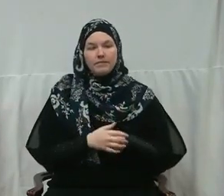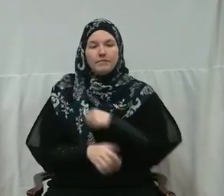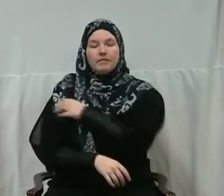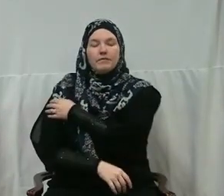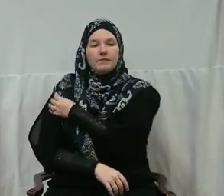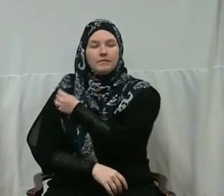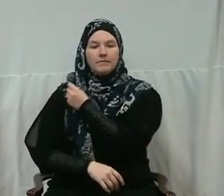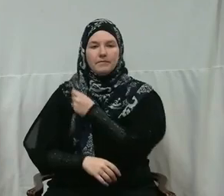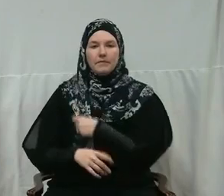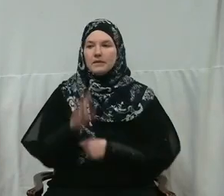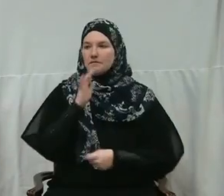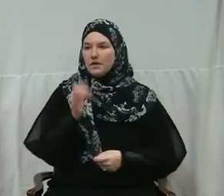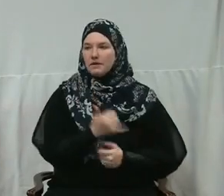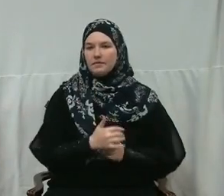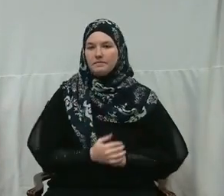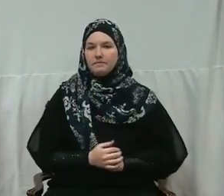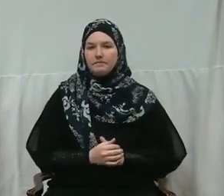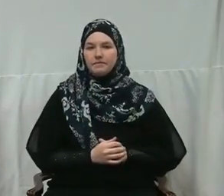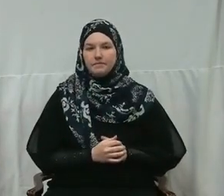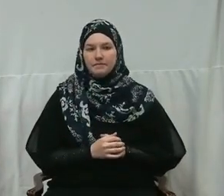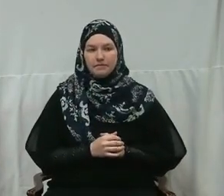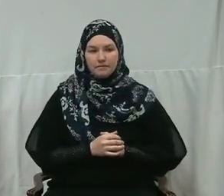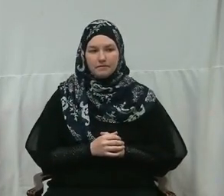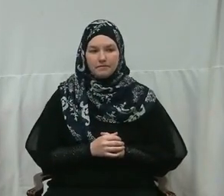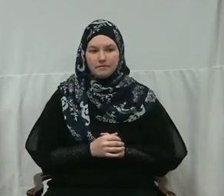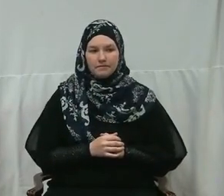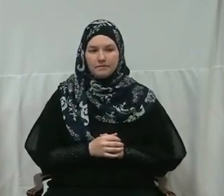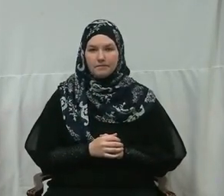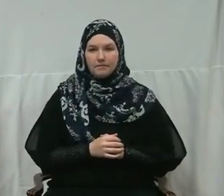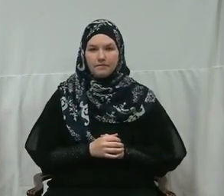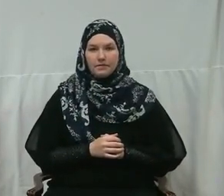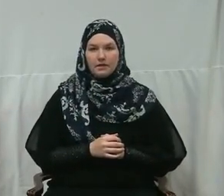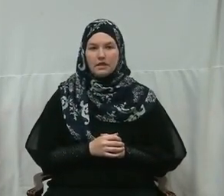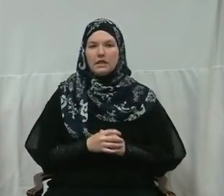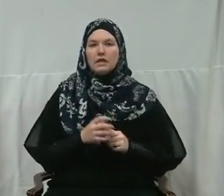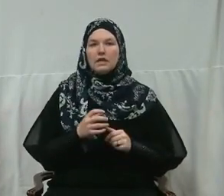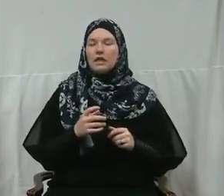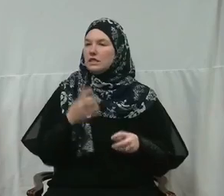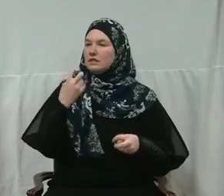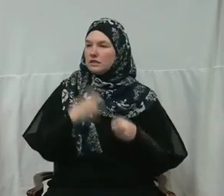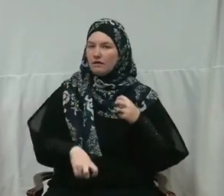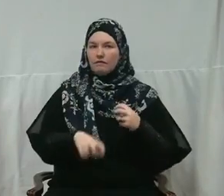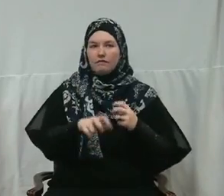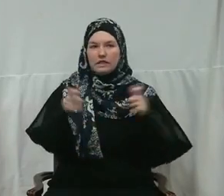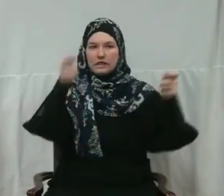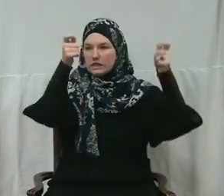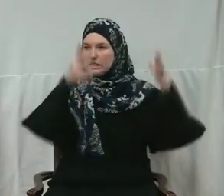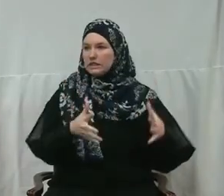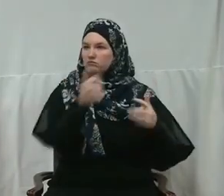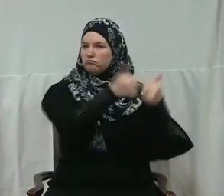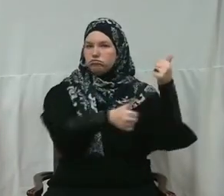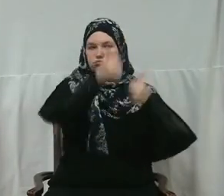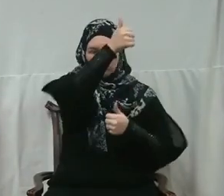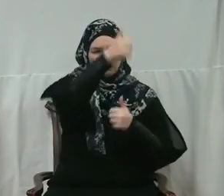غَلِيظَ الْقَلْبِ لَمْ فَضُّوا مِنْ حَوْلِكَ. In a typical dictatorship, when the dictator